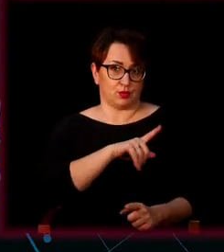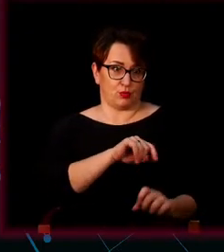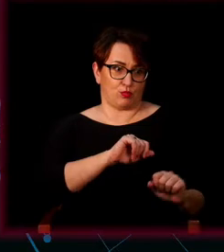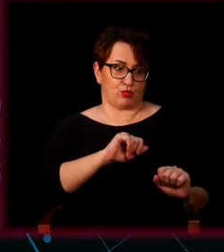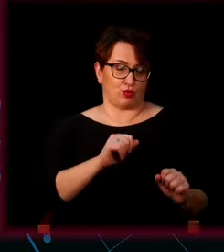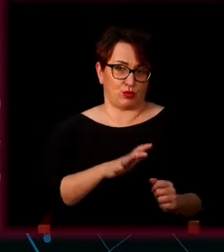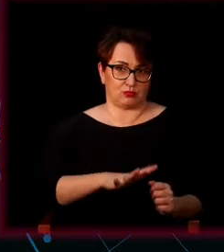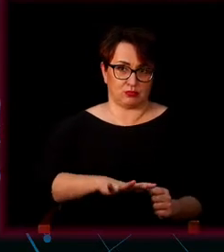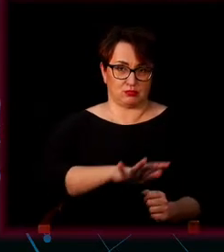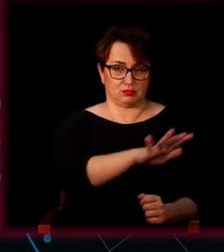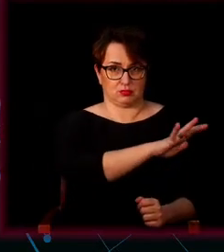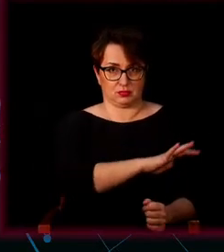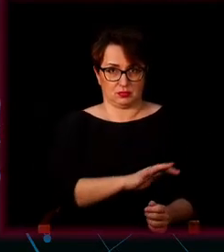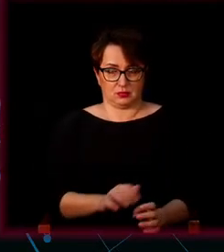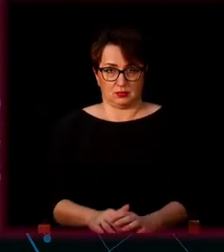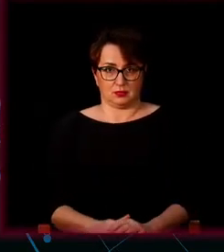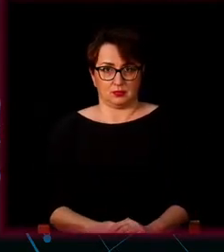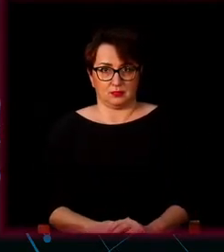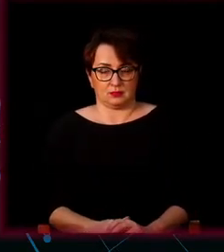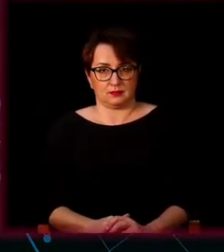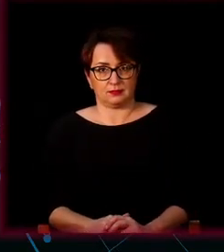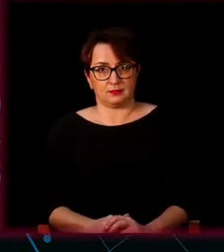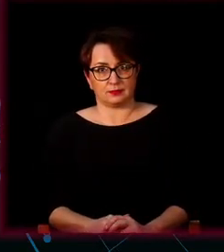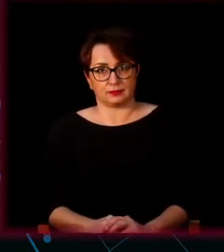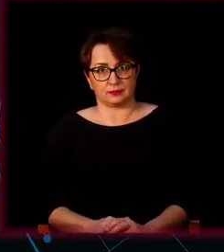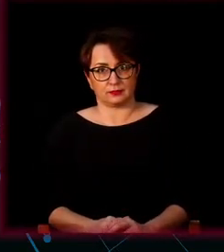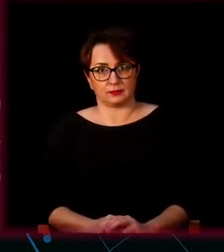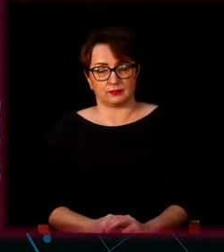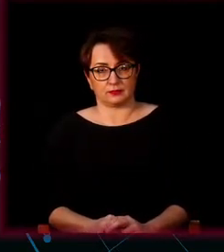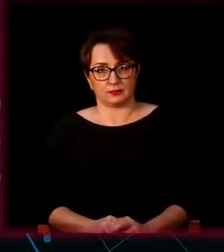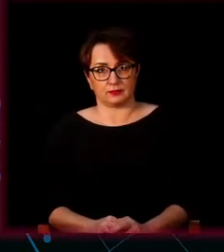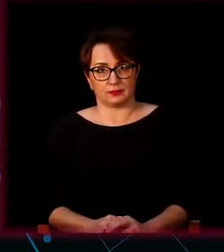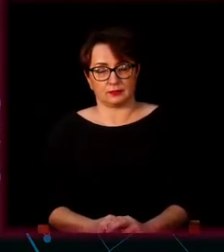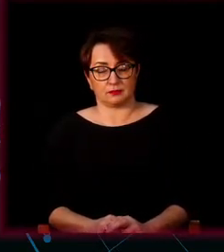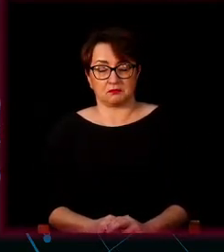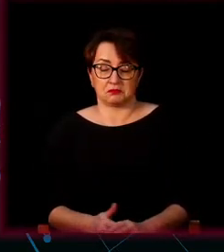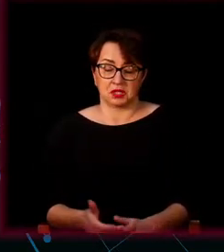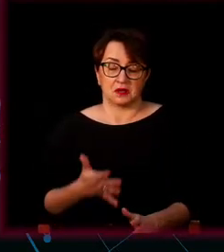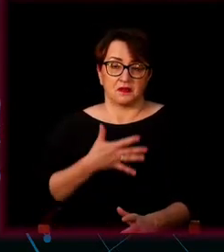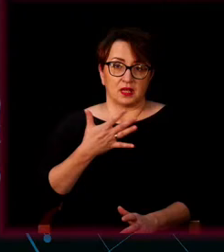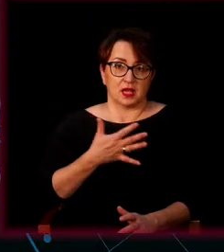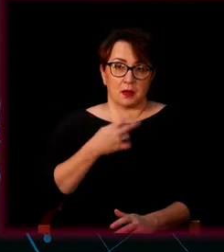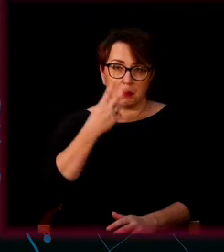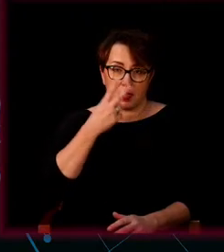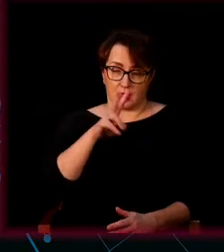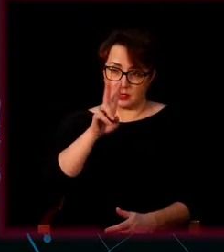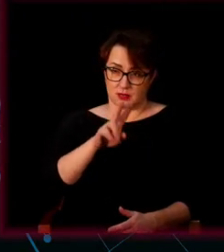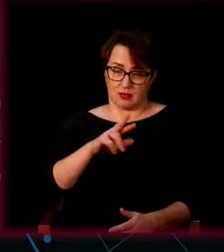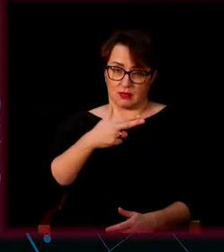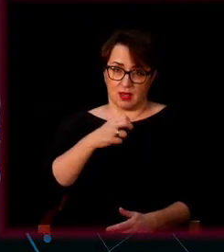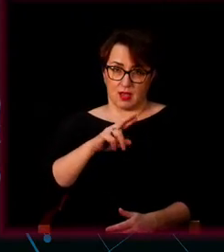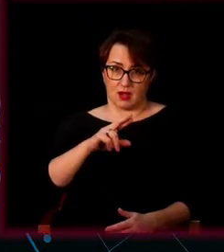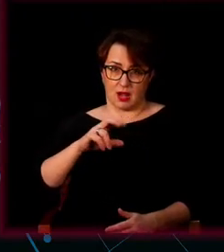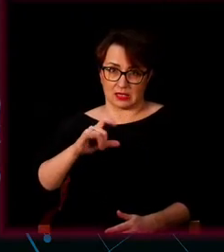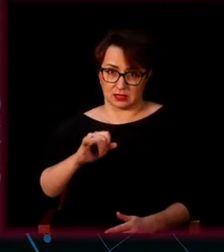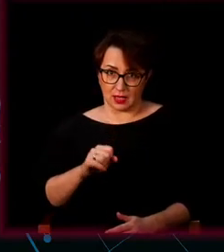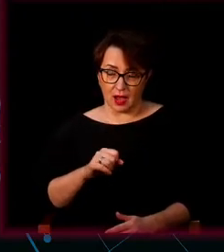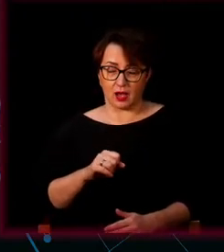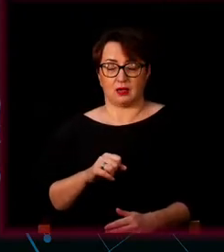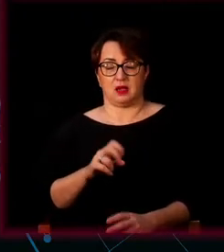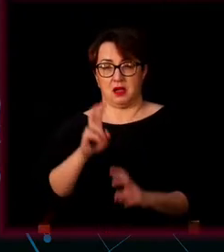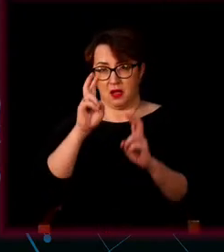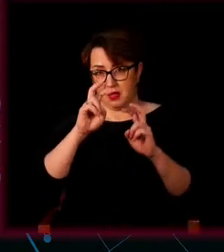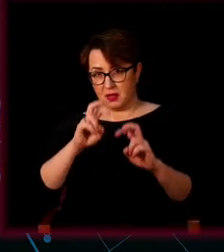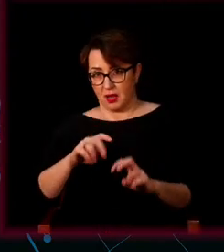mroźnych odstępach tego świata. No i wydaje się, że patrząc na tę narrację, analizując tę narrację,